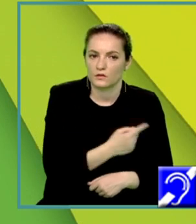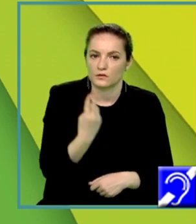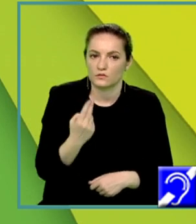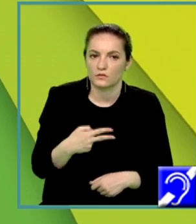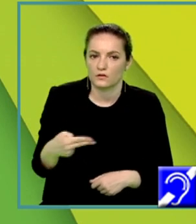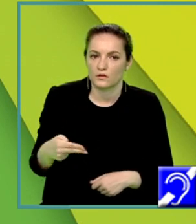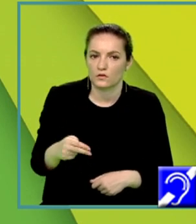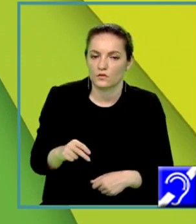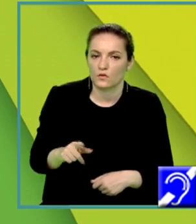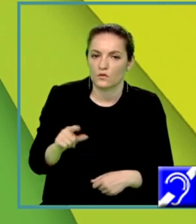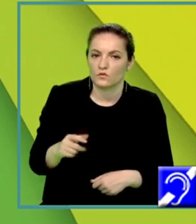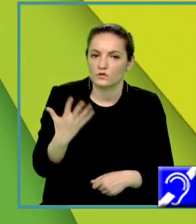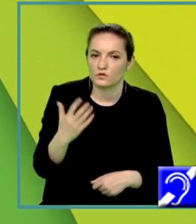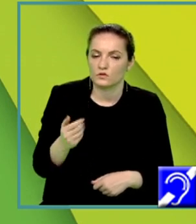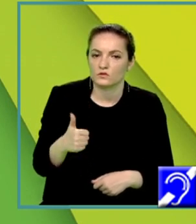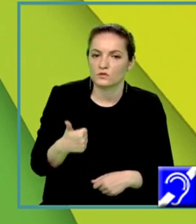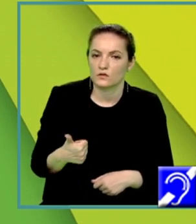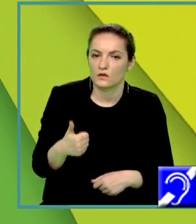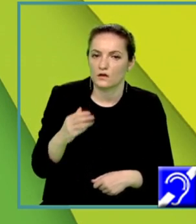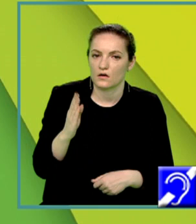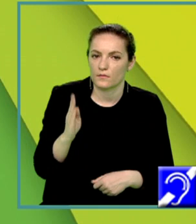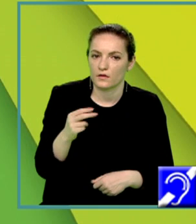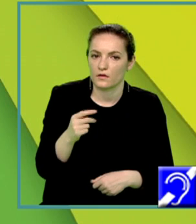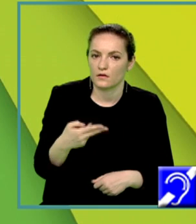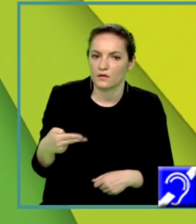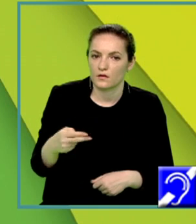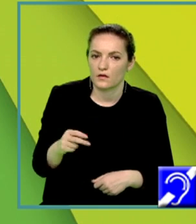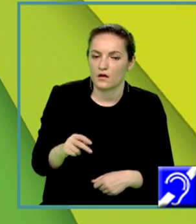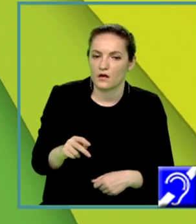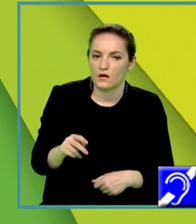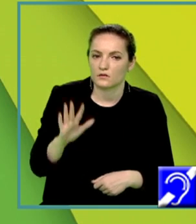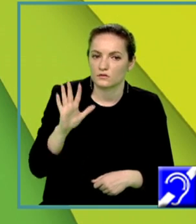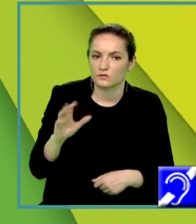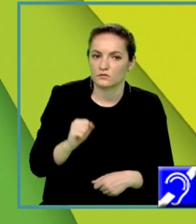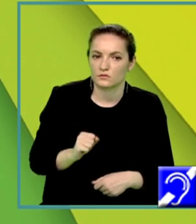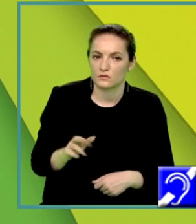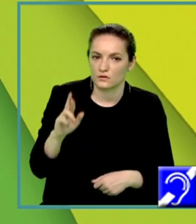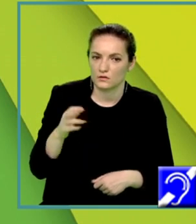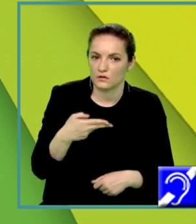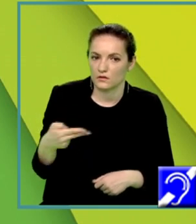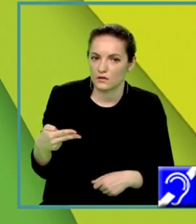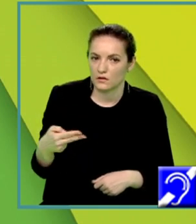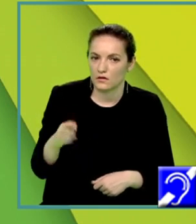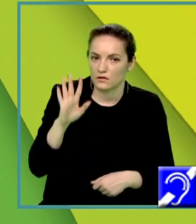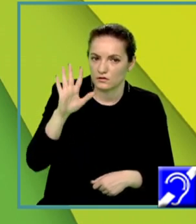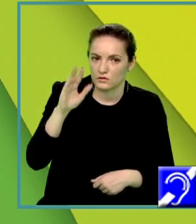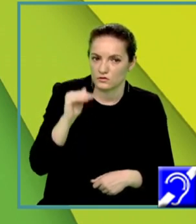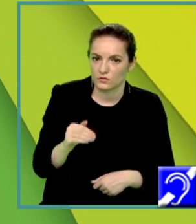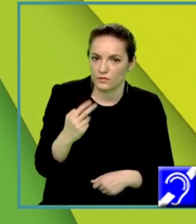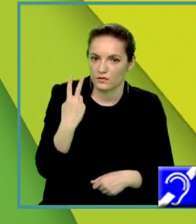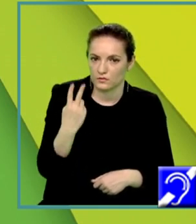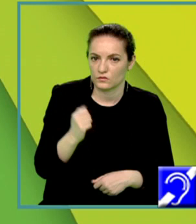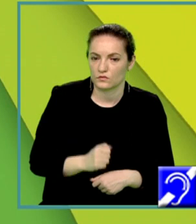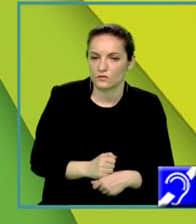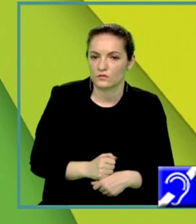adică AB egal cu 5. Deci raza cercului circumscris triunghiului va fi egală cu 5 pe 2, aici probabil că